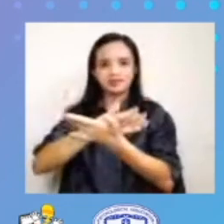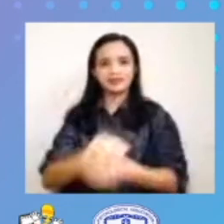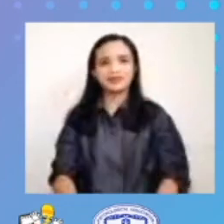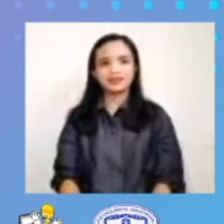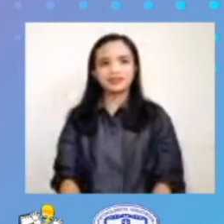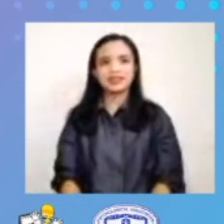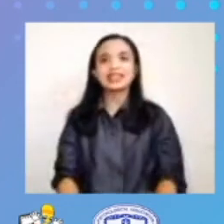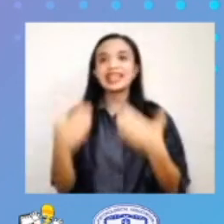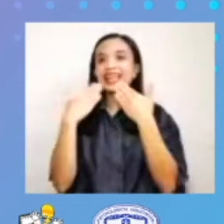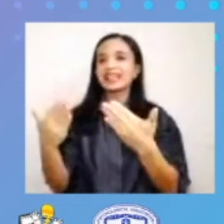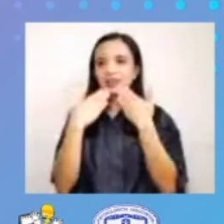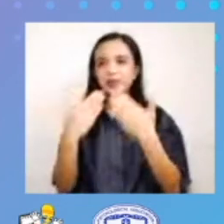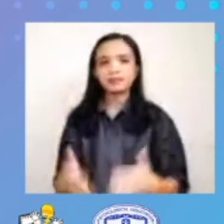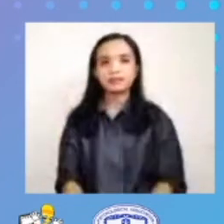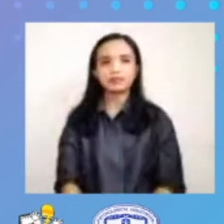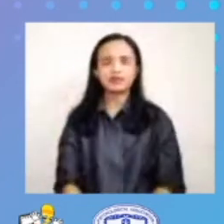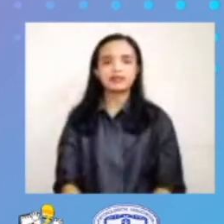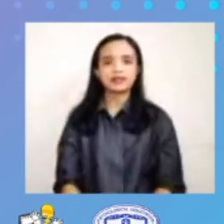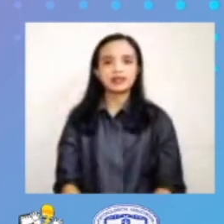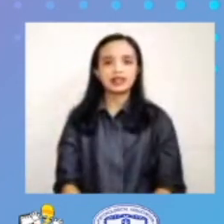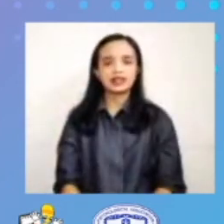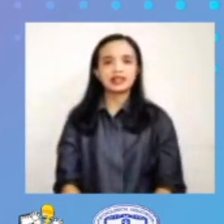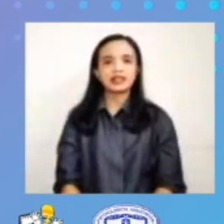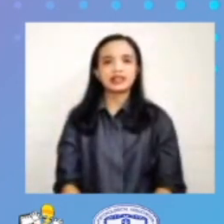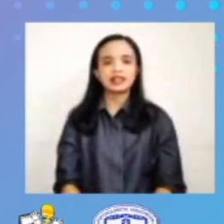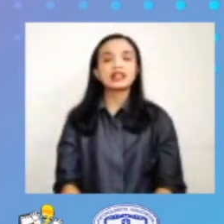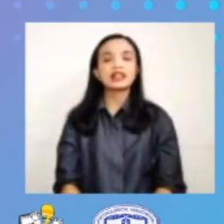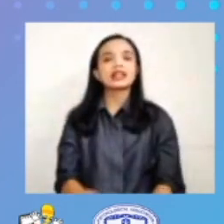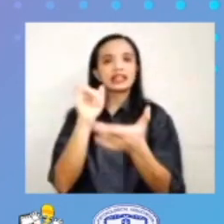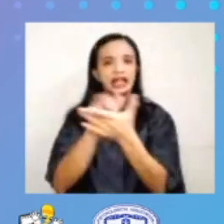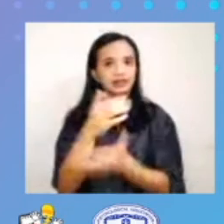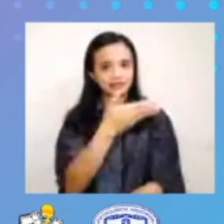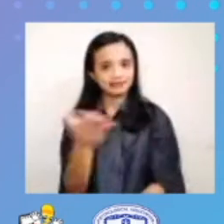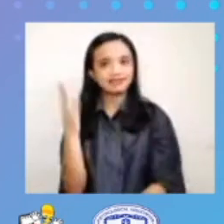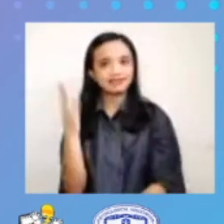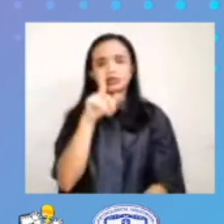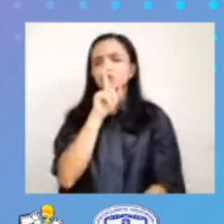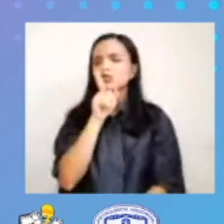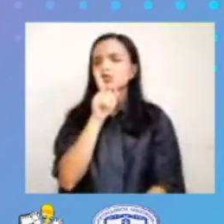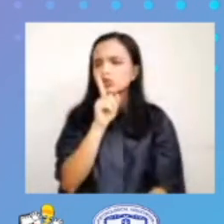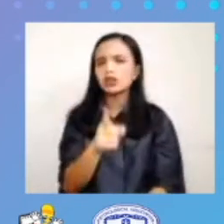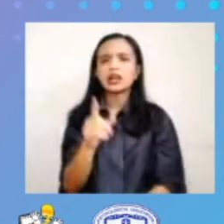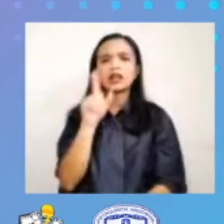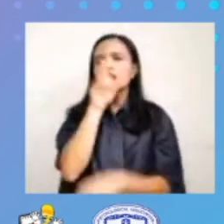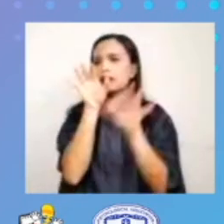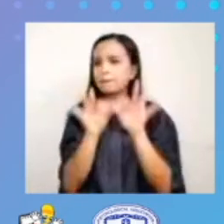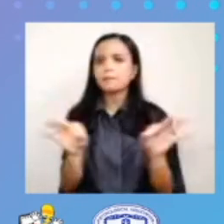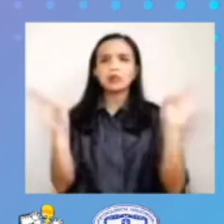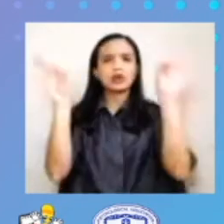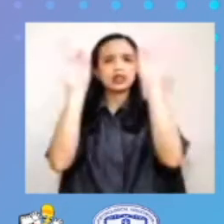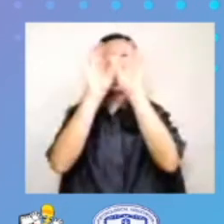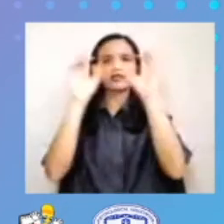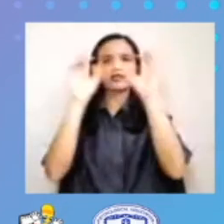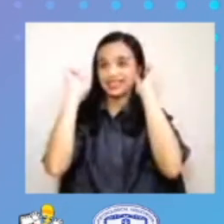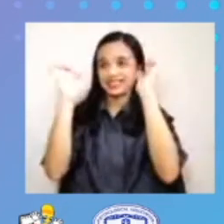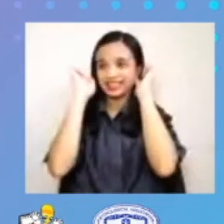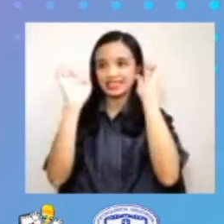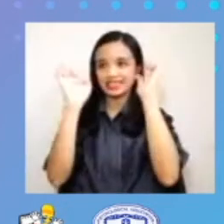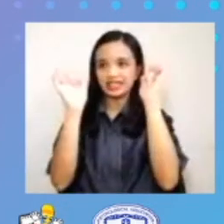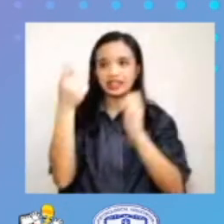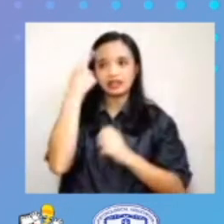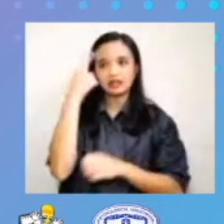kung hindi maayos ang isip mo, you don't know how to make good decisions, you would not know how to use the mask. Yeah. That's, di ba?